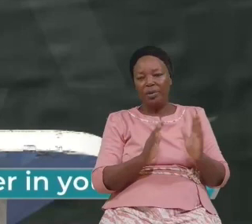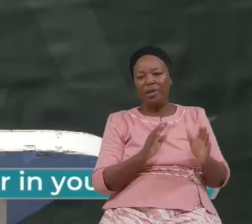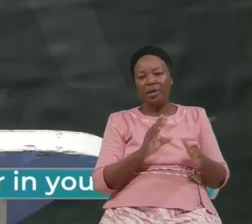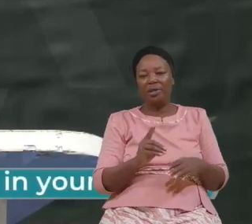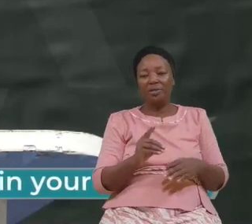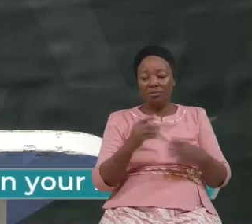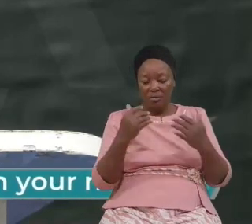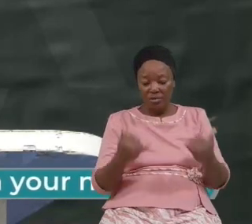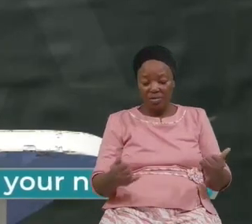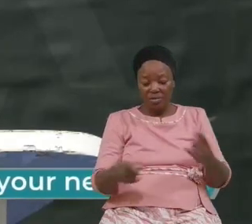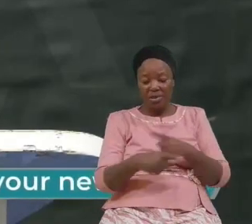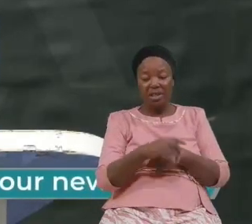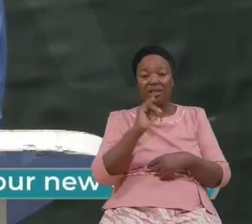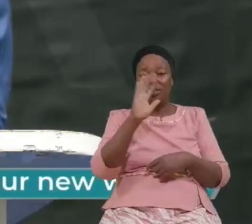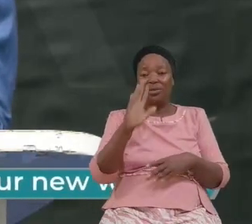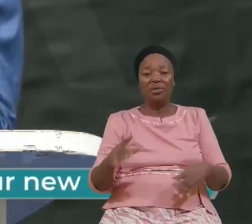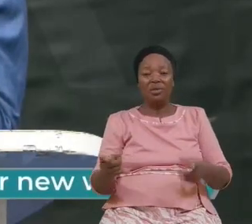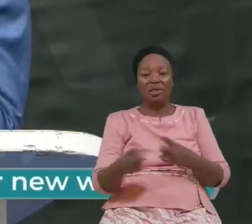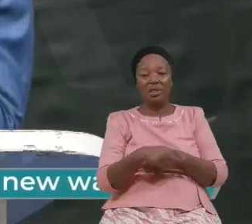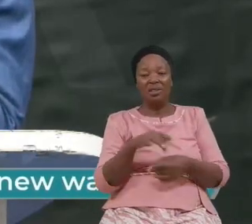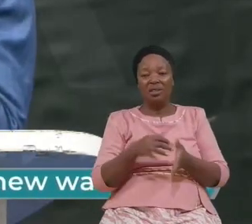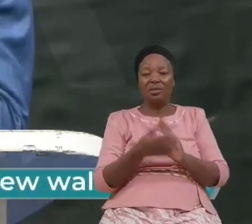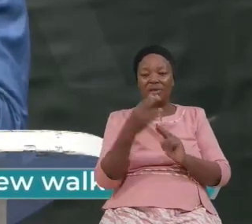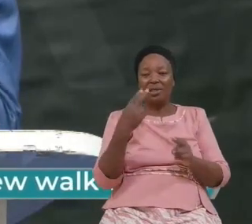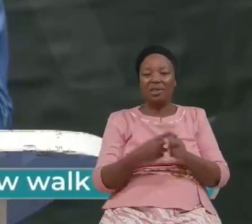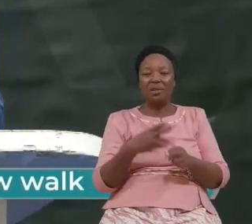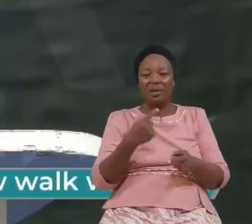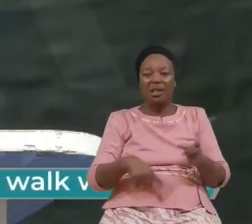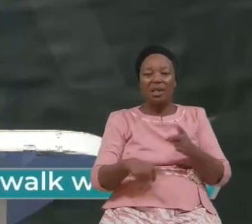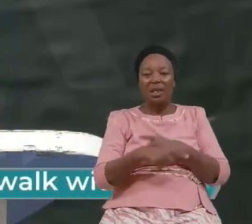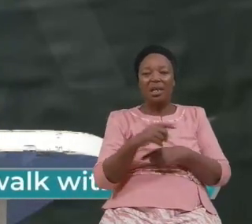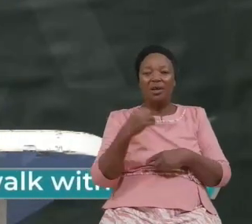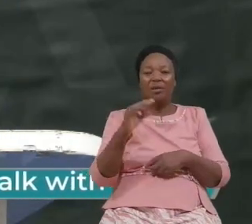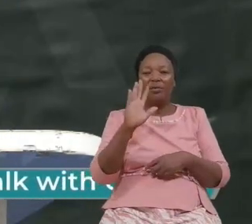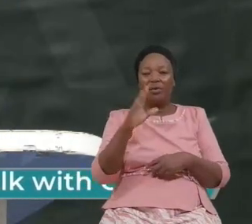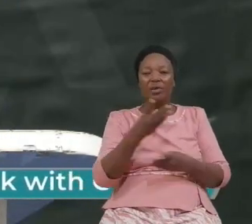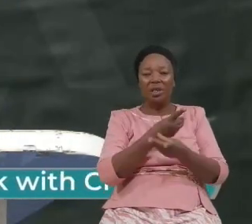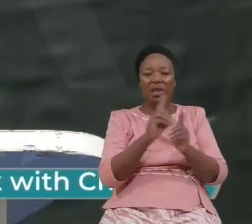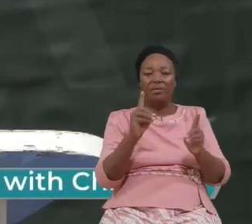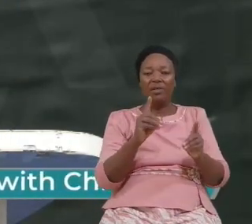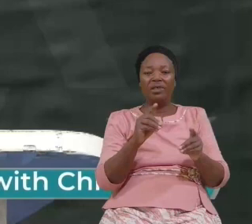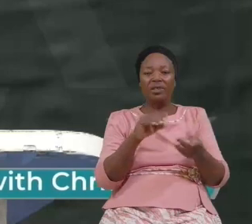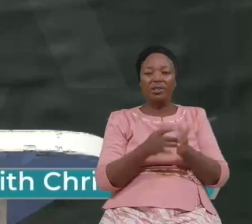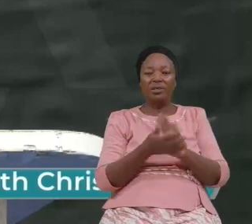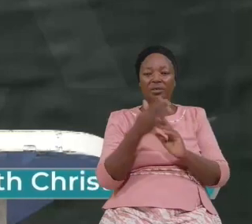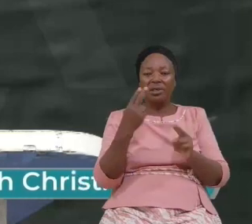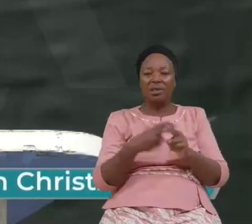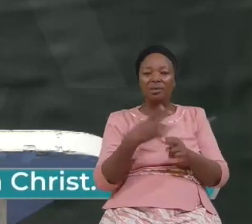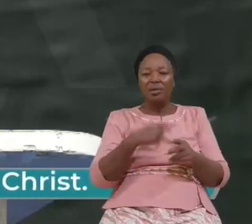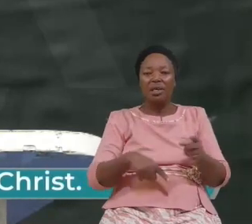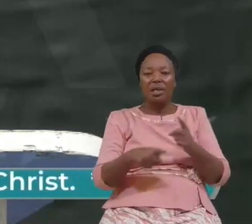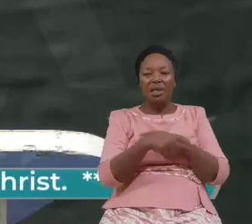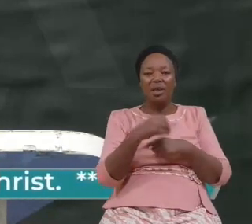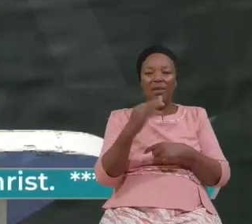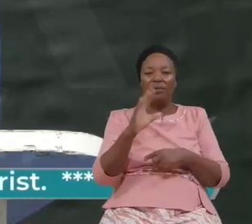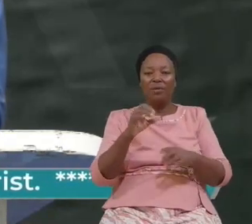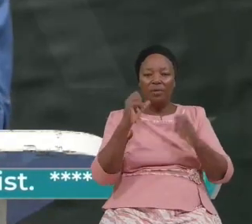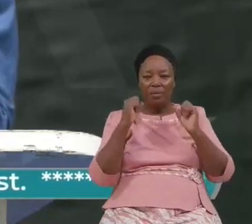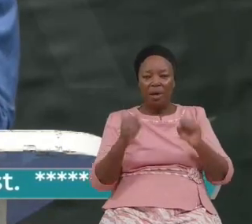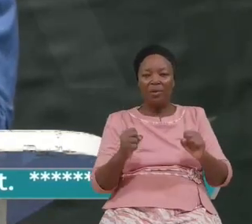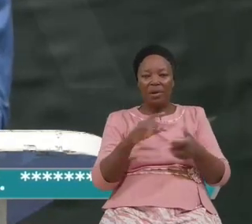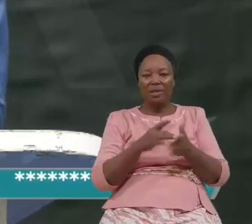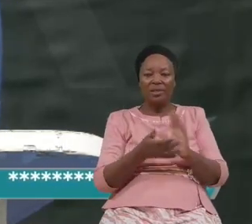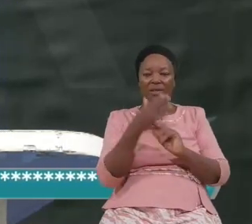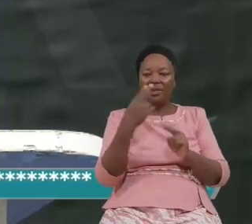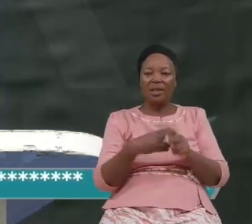aujourd'hui c'est votre jour le jour de votre délivrance je dois être puissant